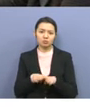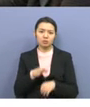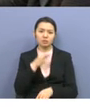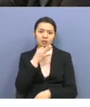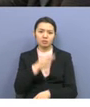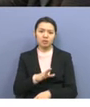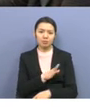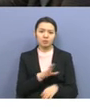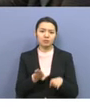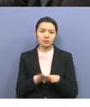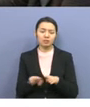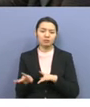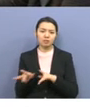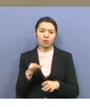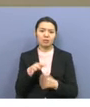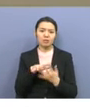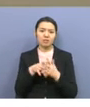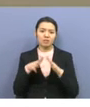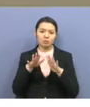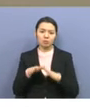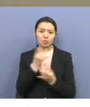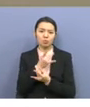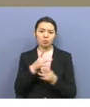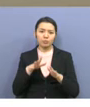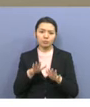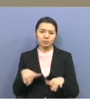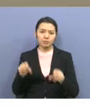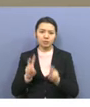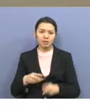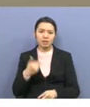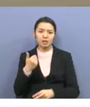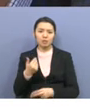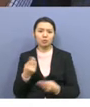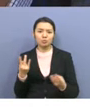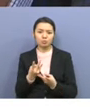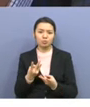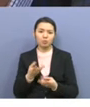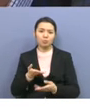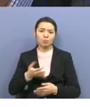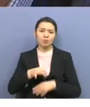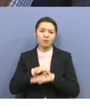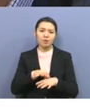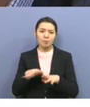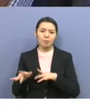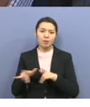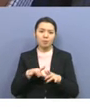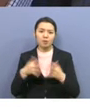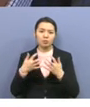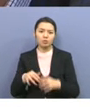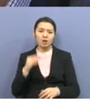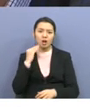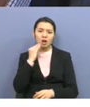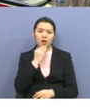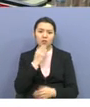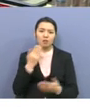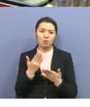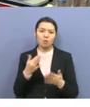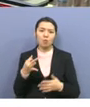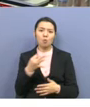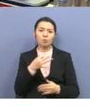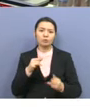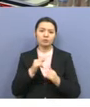өтілді. Жиын барысында ауылдық жерлерде мәдениет саласы мамандарының тапшылығы, өткізілетін іс-шаралардың саны мен сапасы,